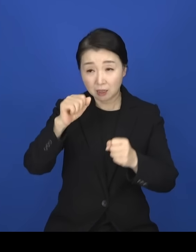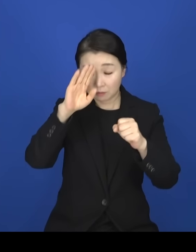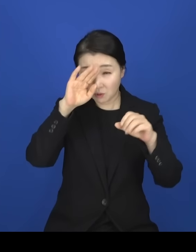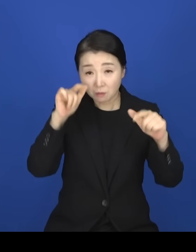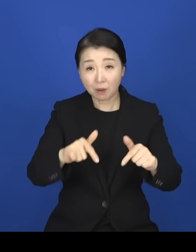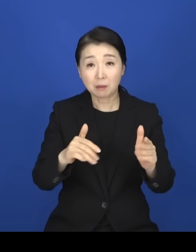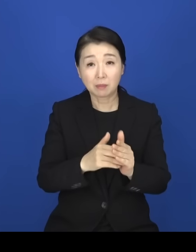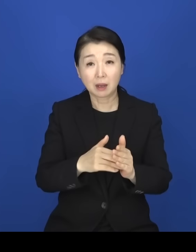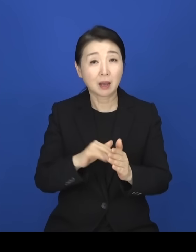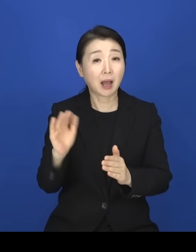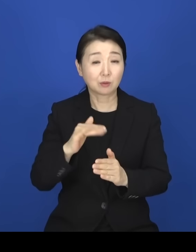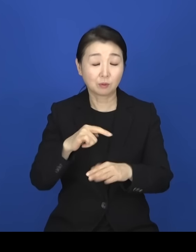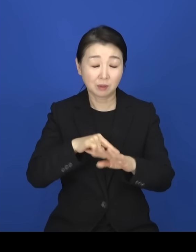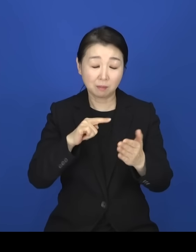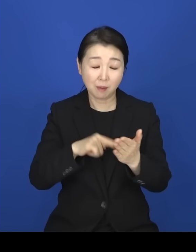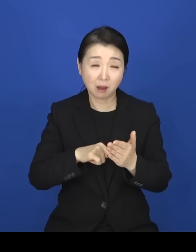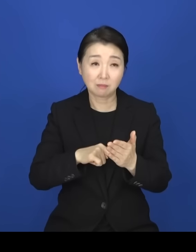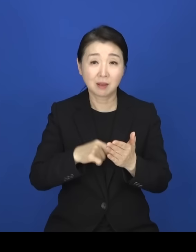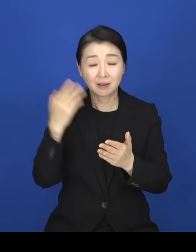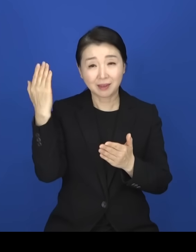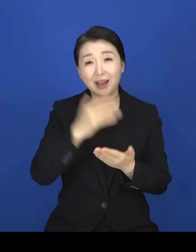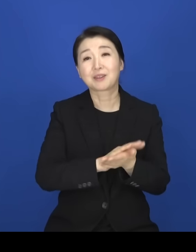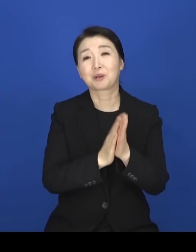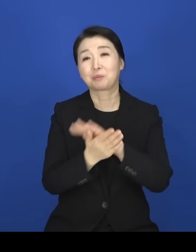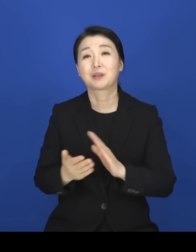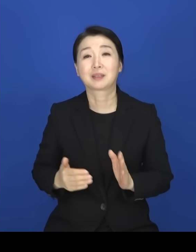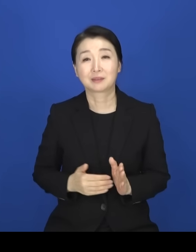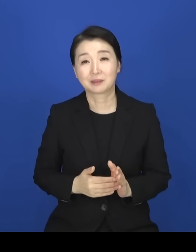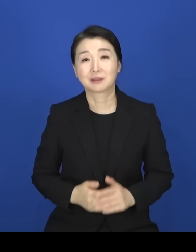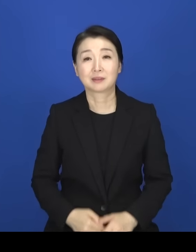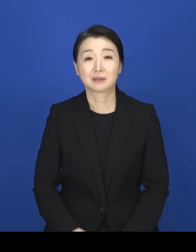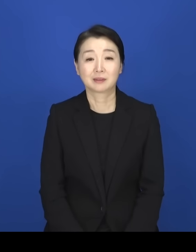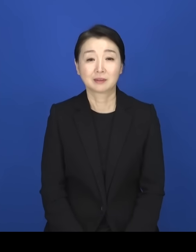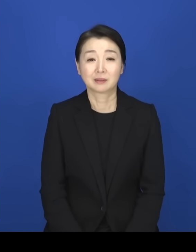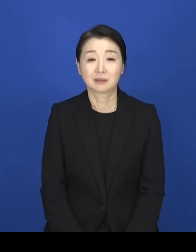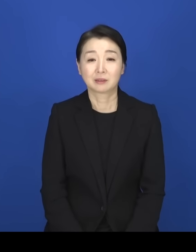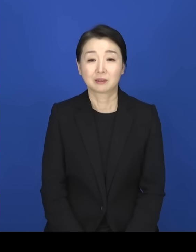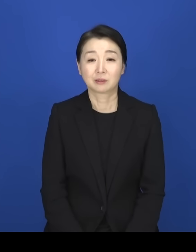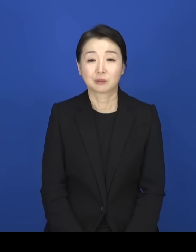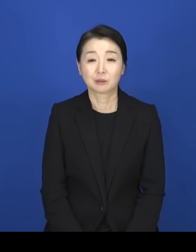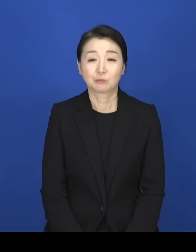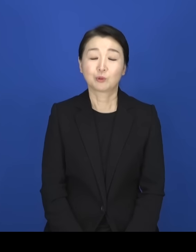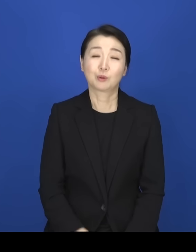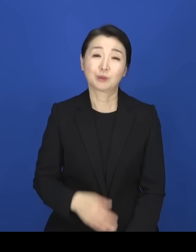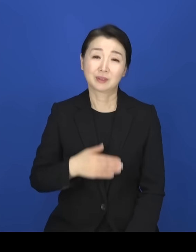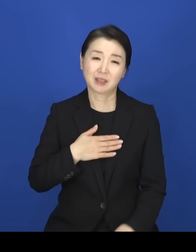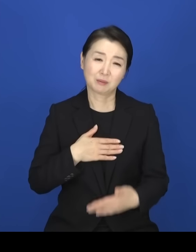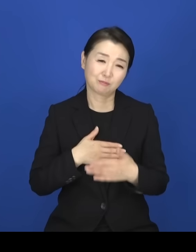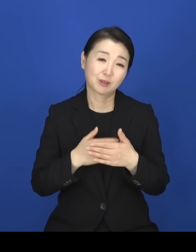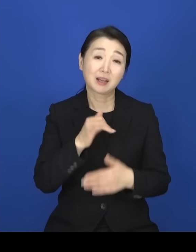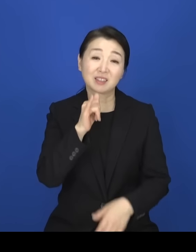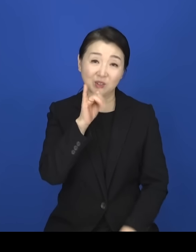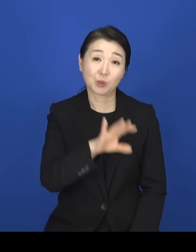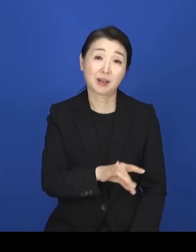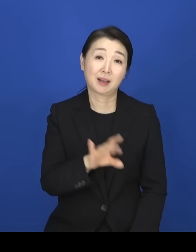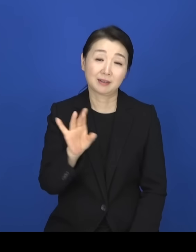떠나서 씻은 듯이 제 마음을 다 변화시켜 주셨죠. 그리고 뭐 물론 조금의 불안함은 여전히 있어요.